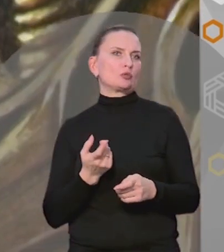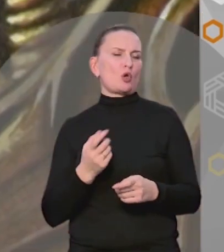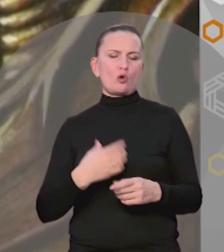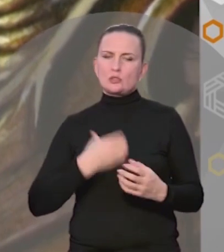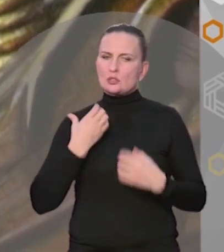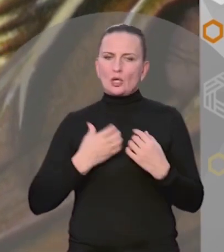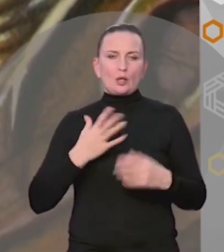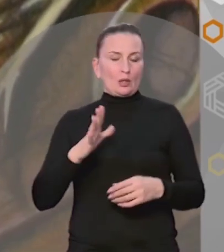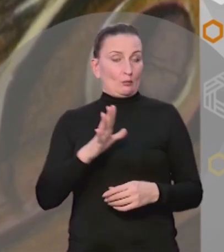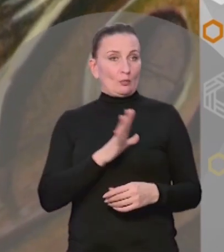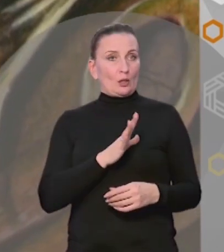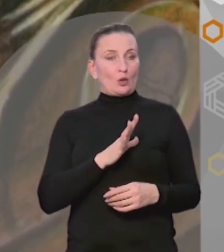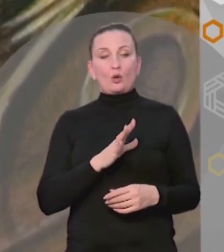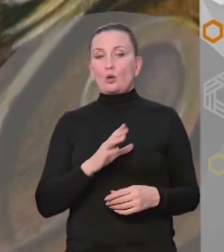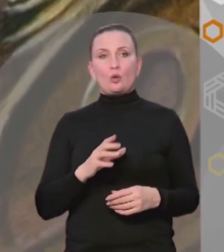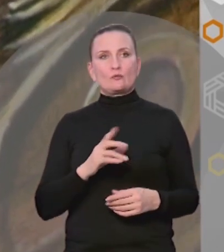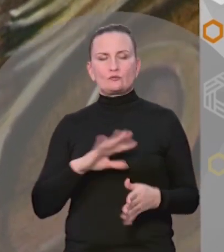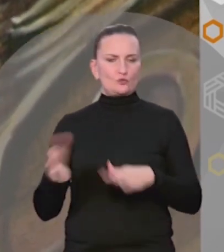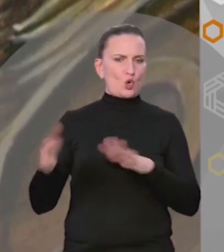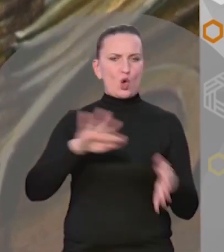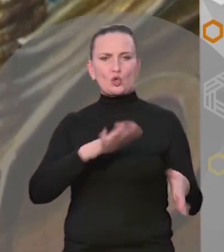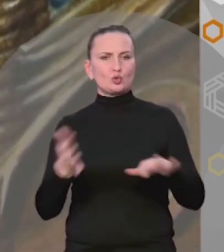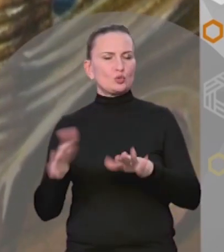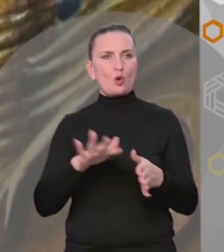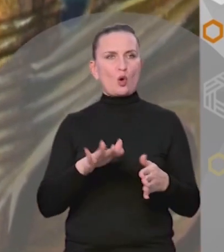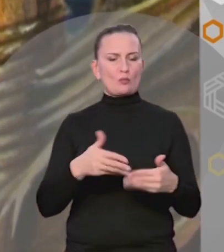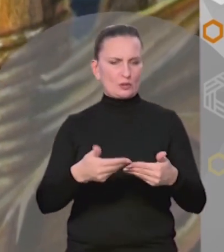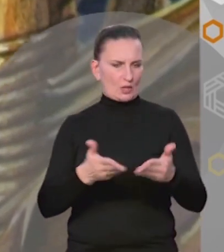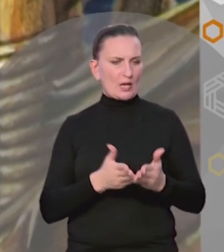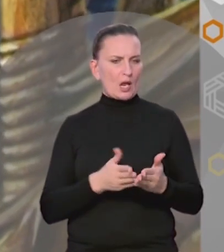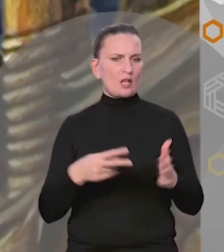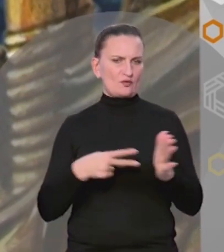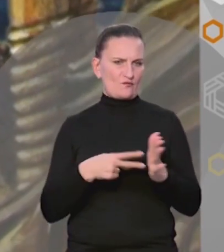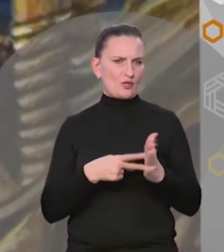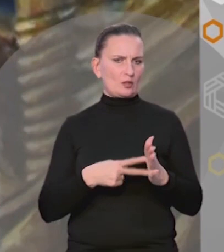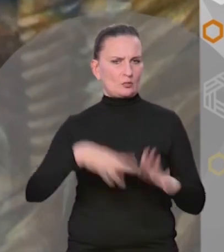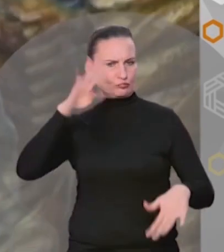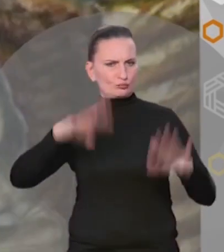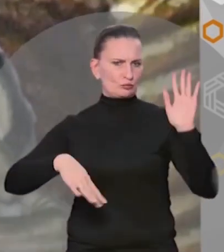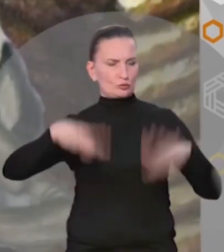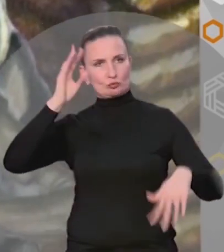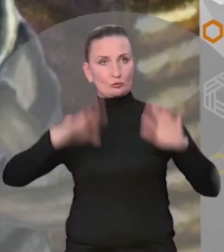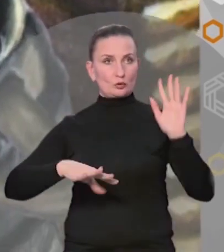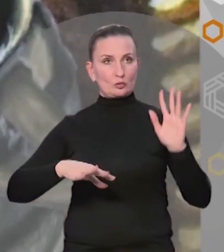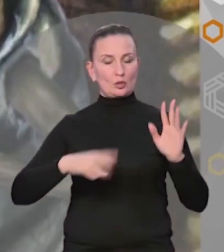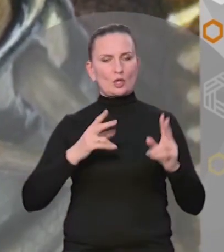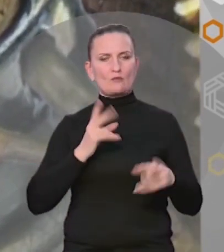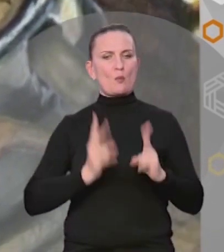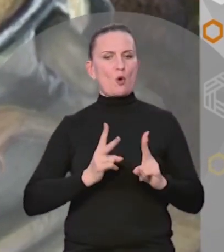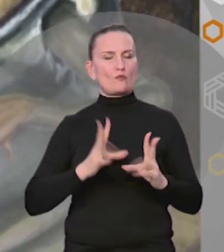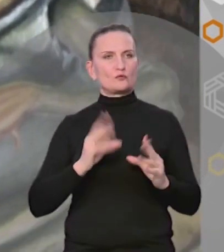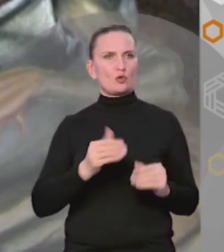я натерпелась. Все ходуном ходит, тарелки, вилки летают. И кок все